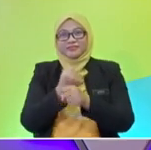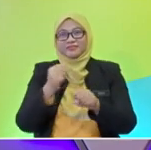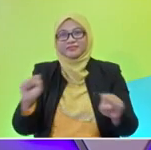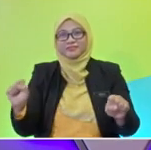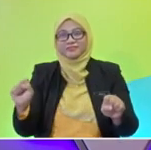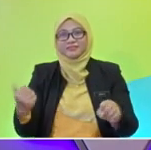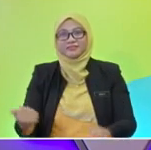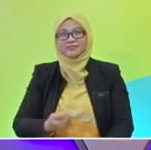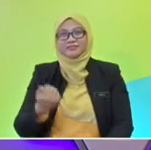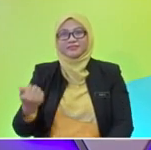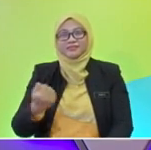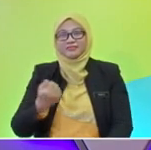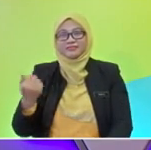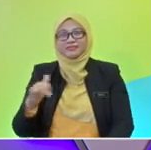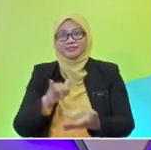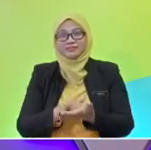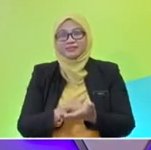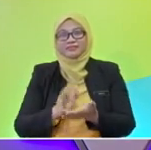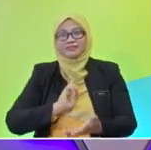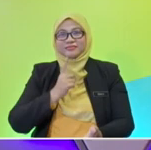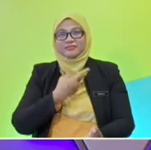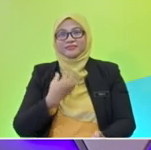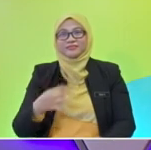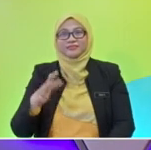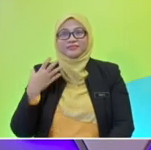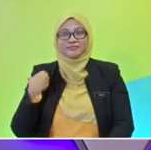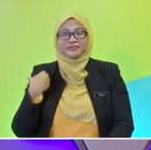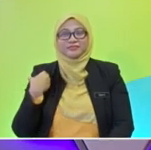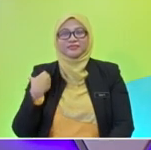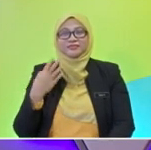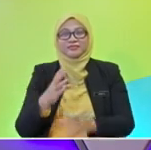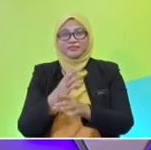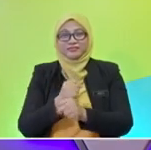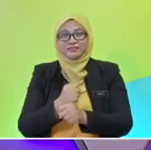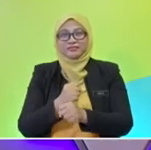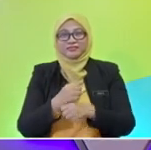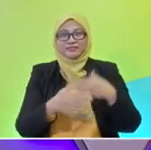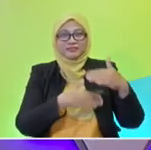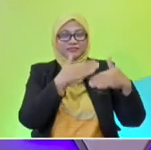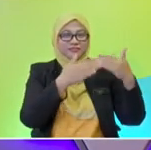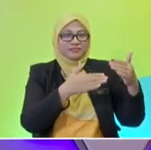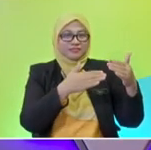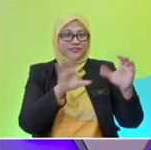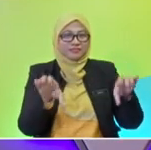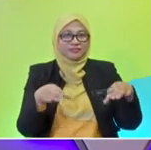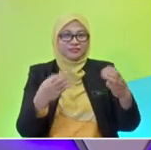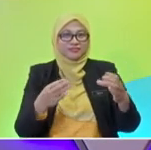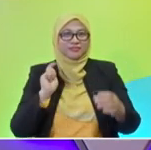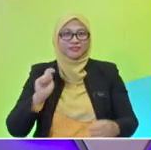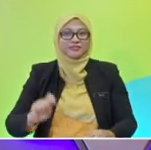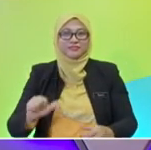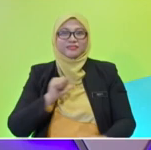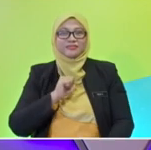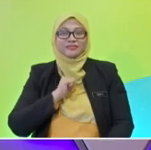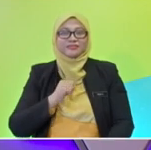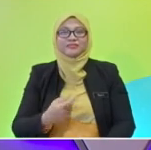barang-barang tersebut kita dapat ee benda ataupun Cipta eee Sutra kita sendiri dan sebagainya hasil daripada